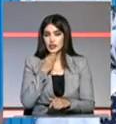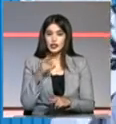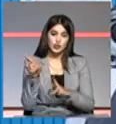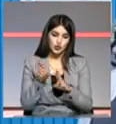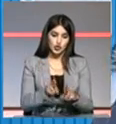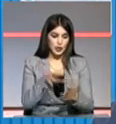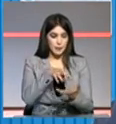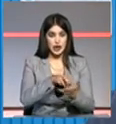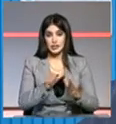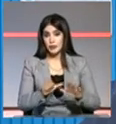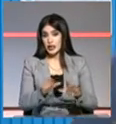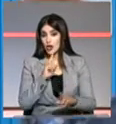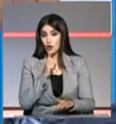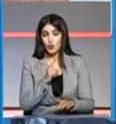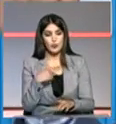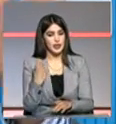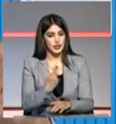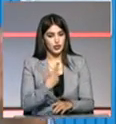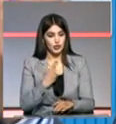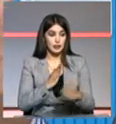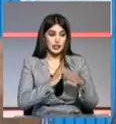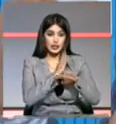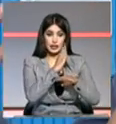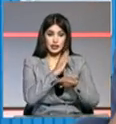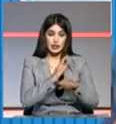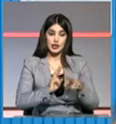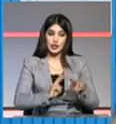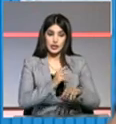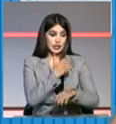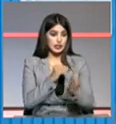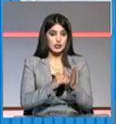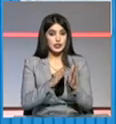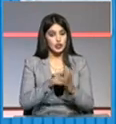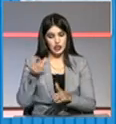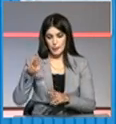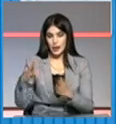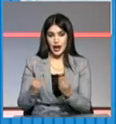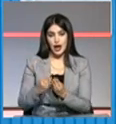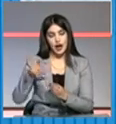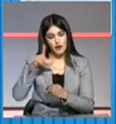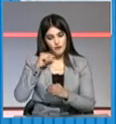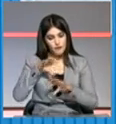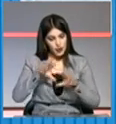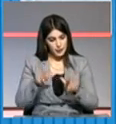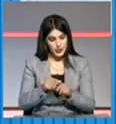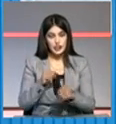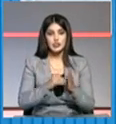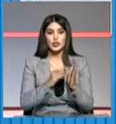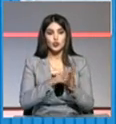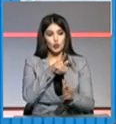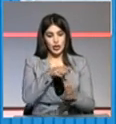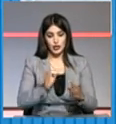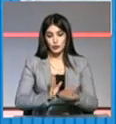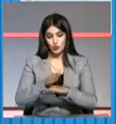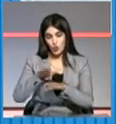لهنا للمركز نتاعنا وما ينجمش يطلع يسجل، يكلف يكون من العائلة نتاعو يطلع يسجلوا هنا، واحنا نمشيو له